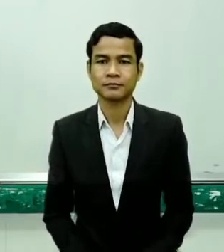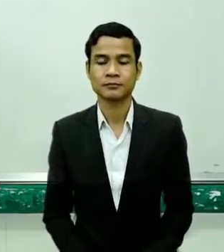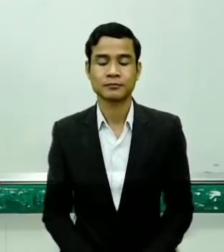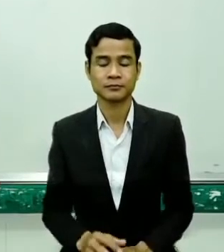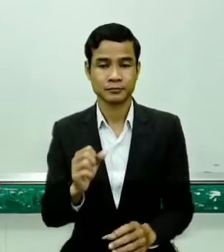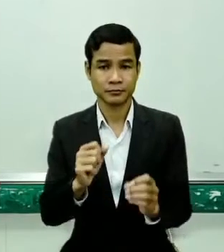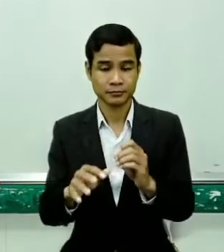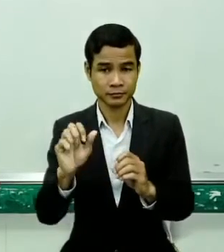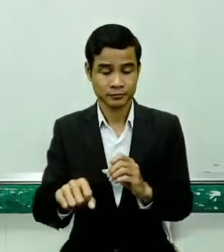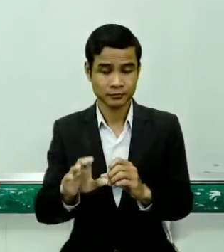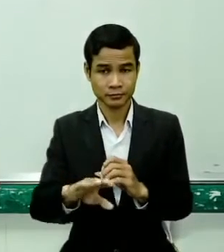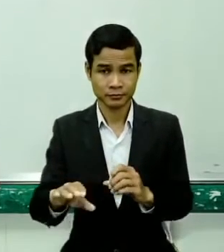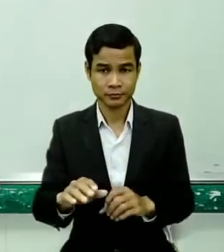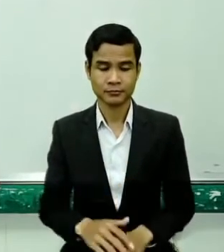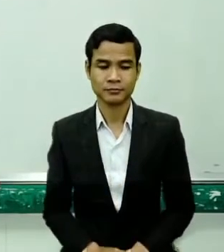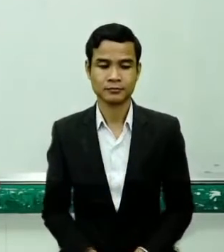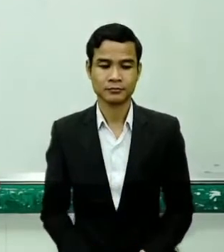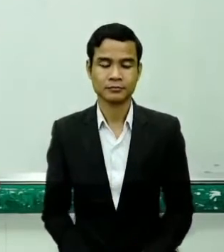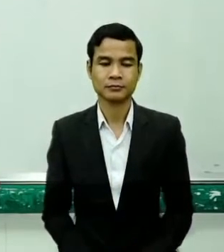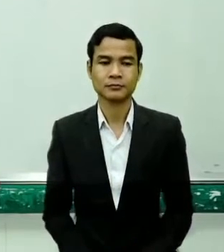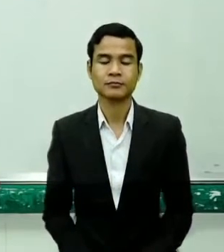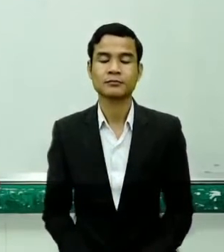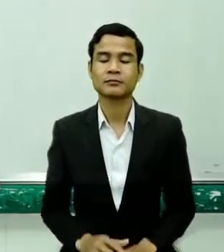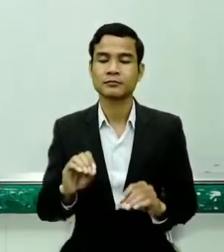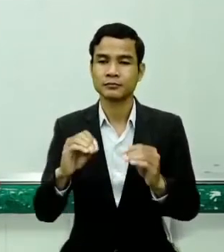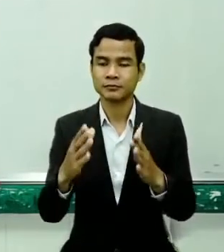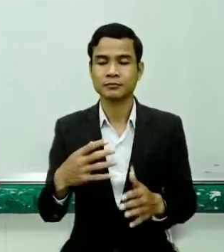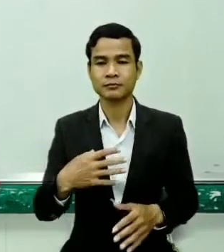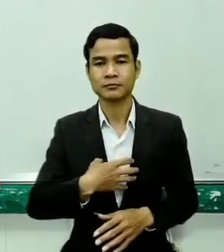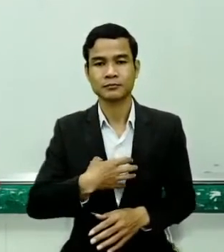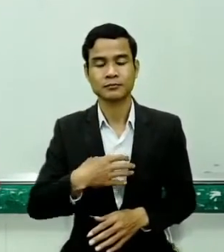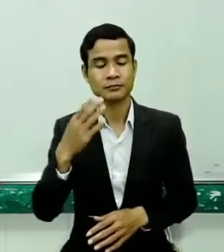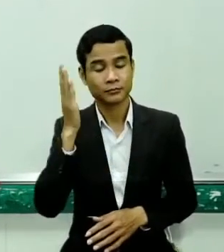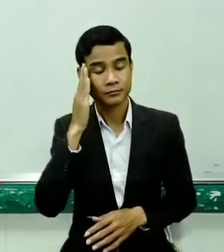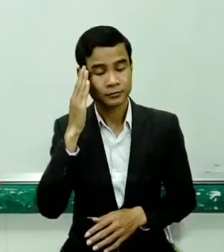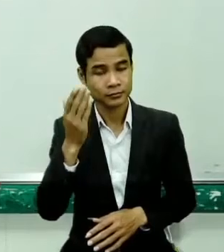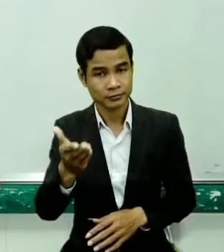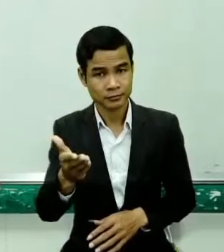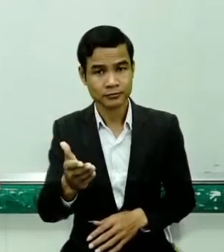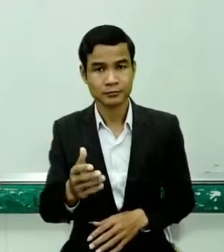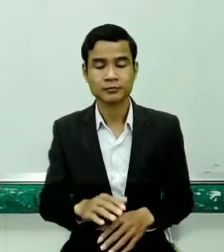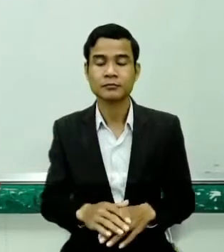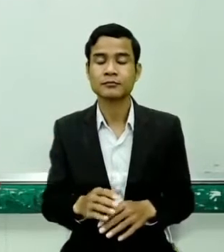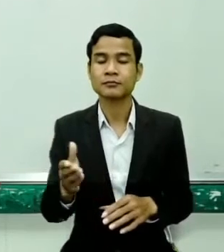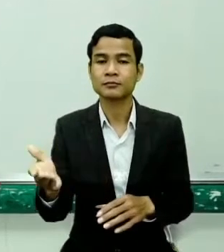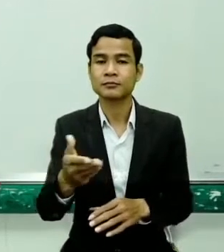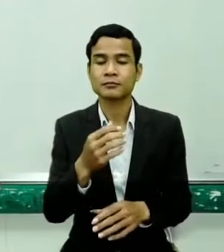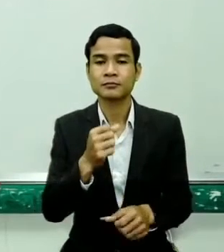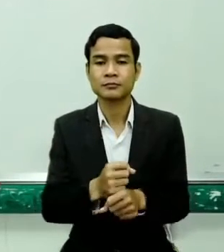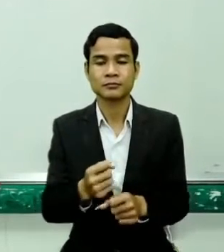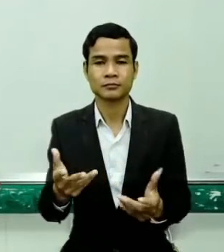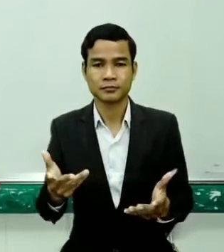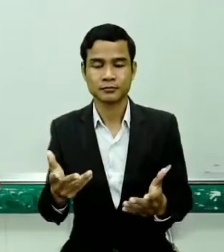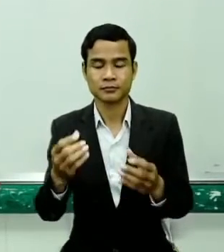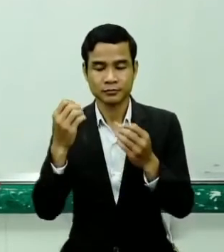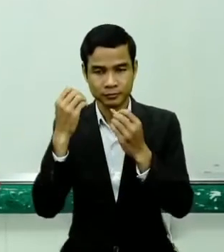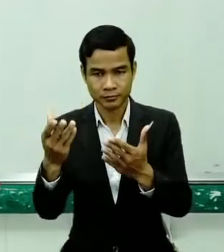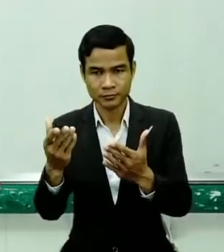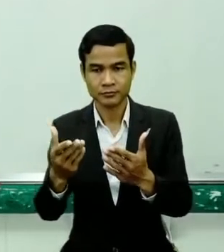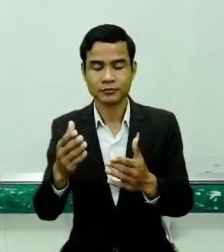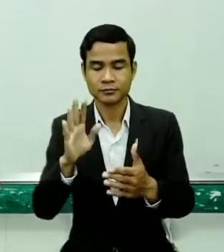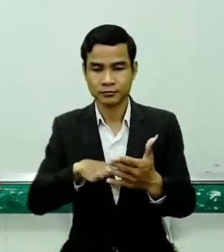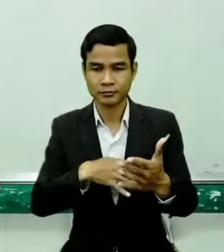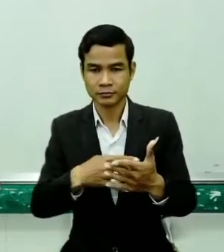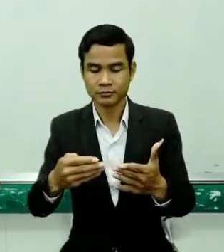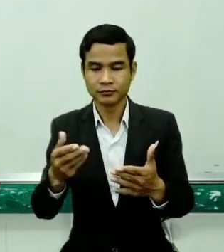chập đạm bàn này con chắc này khu chọn đăng tha ta dương trời thường mất đàm bấy ôi